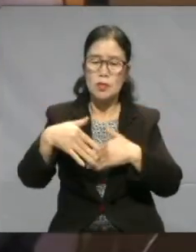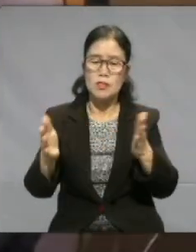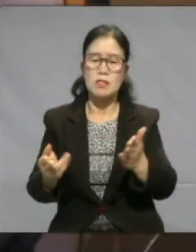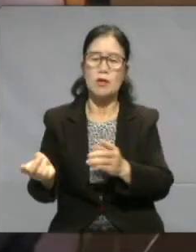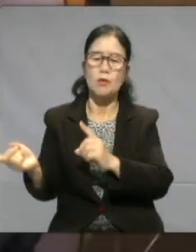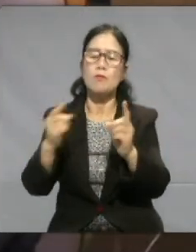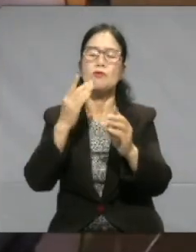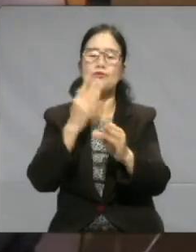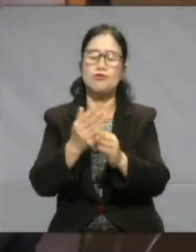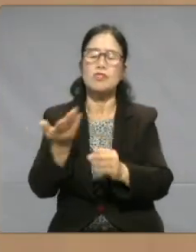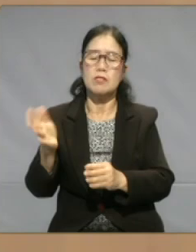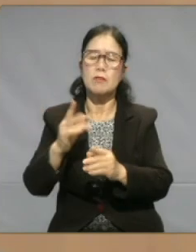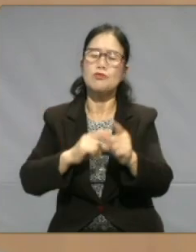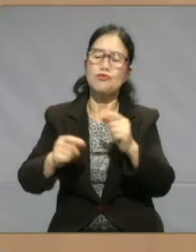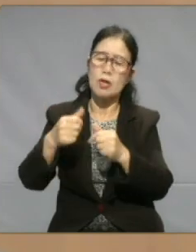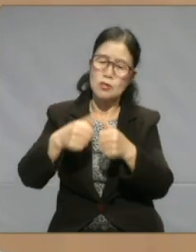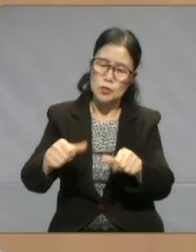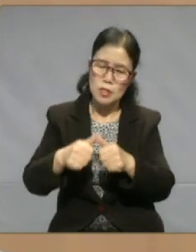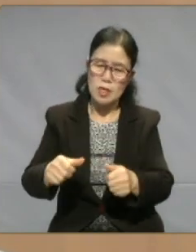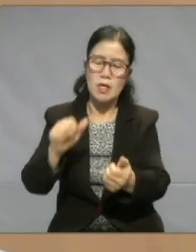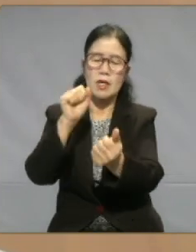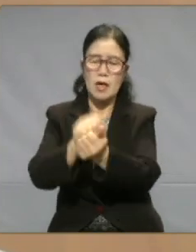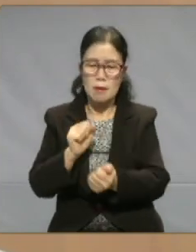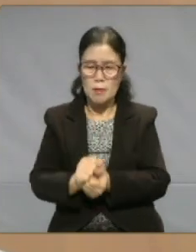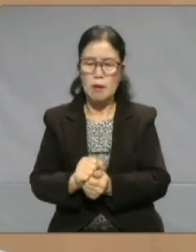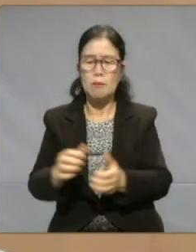회복 중이지만 추가 손상이나 감염,